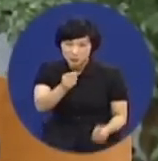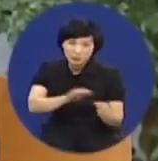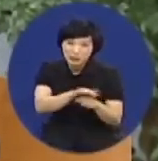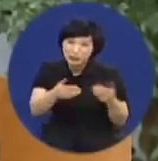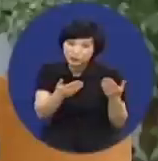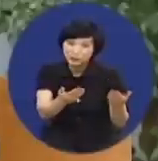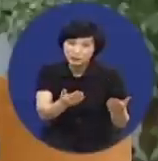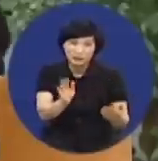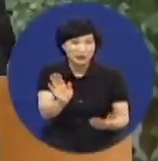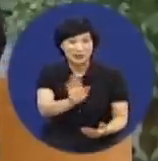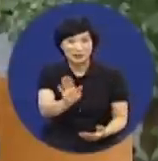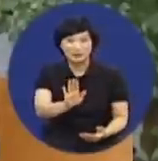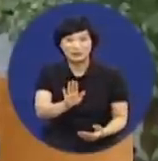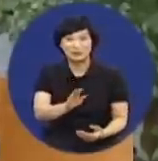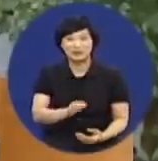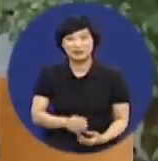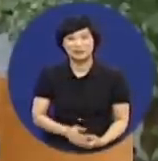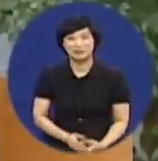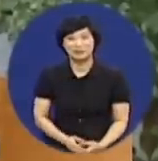減ることもなく、